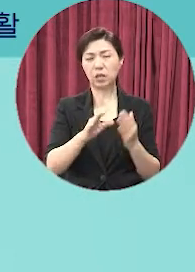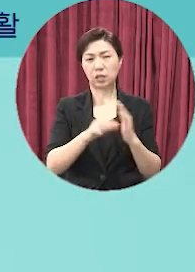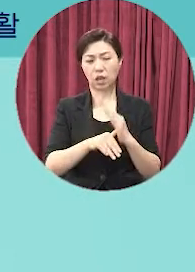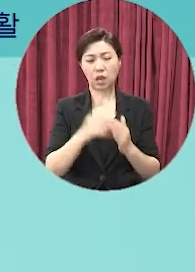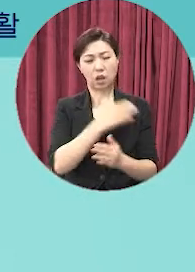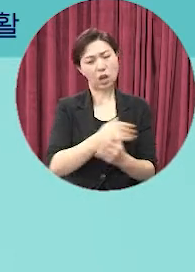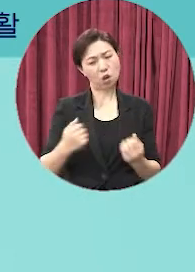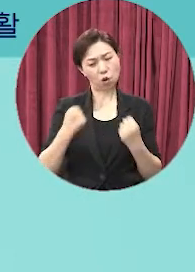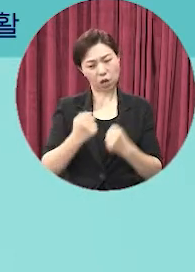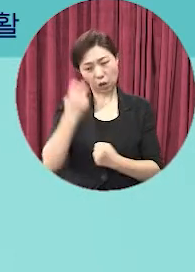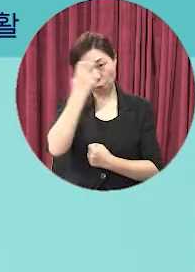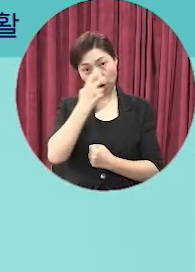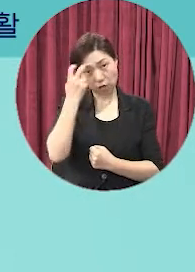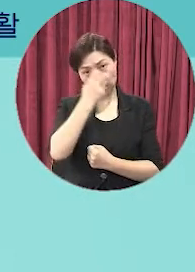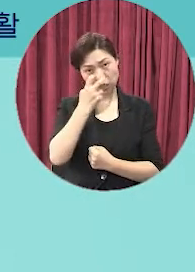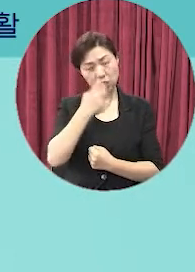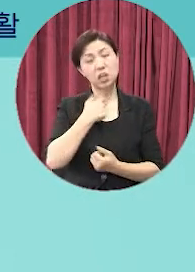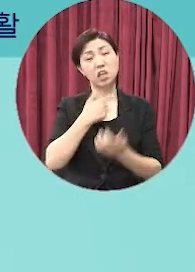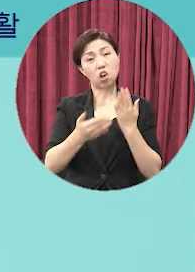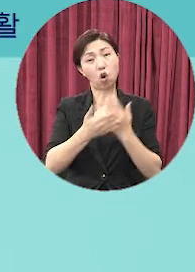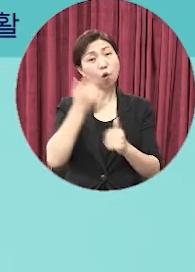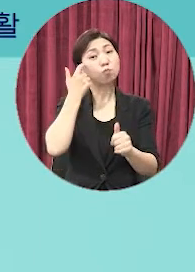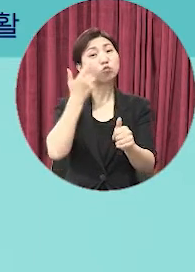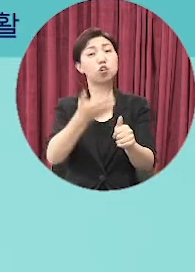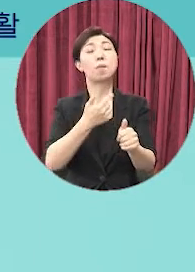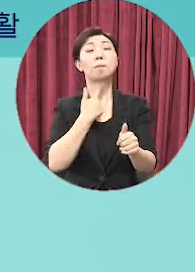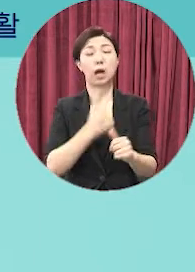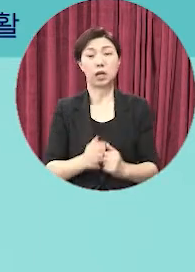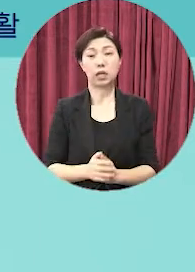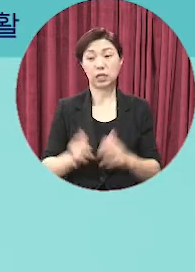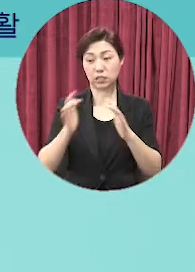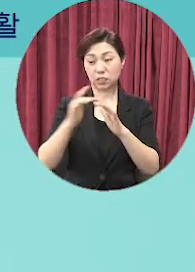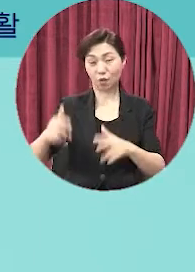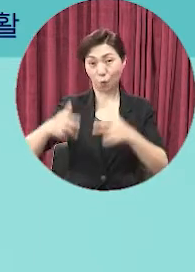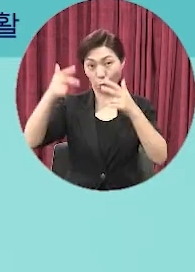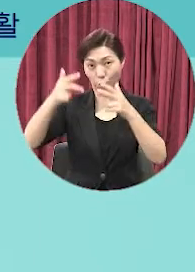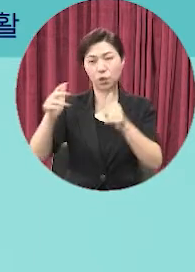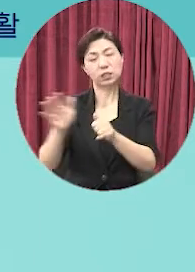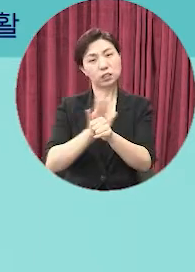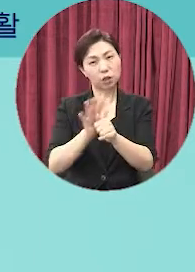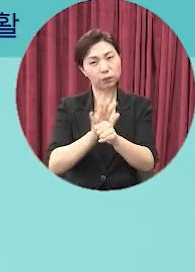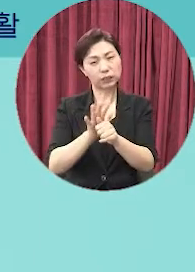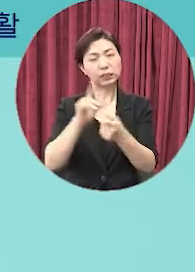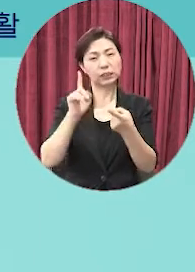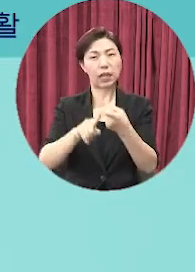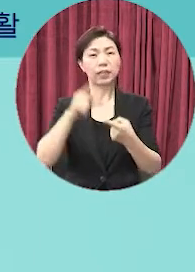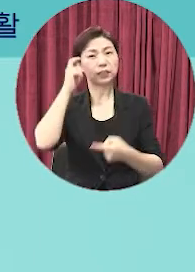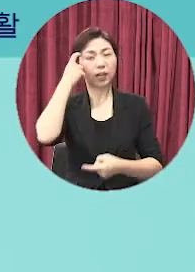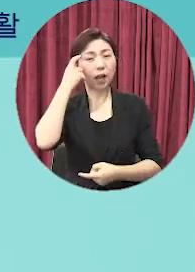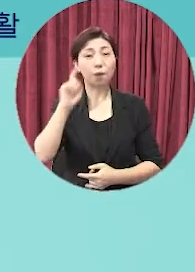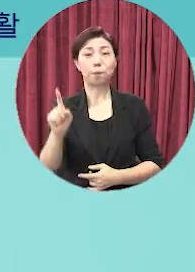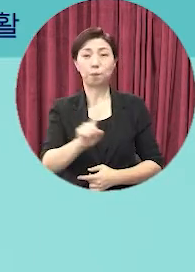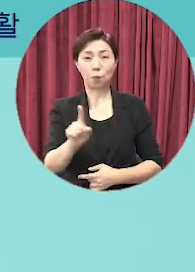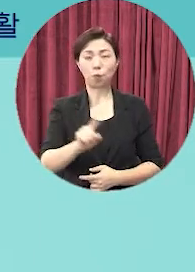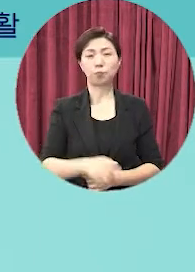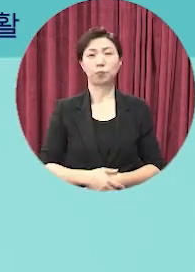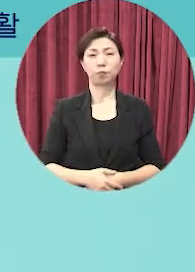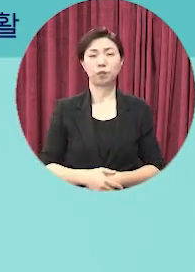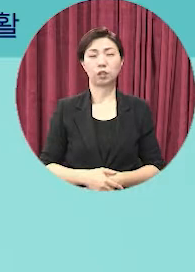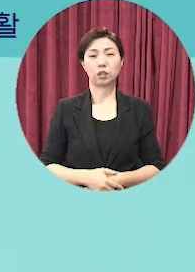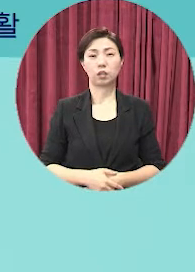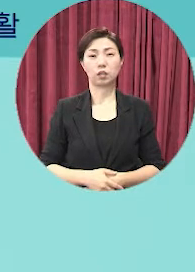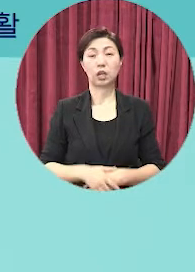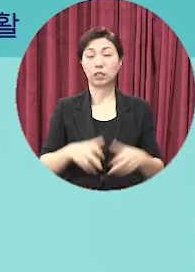조사를 했고요. 현재 경험했던 여러 비대면 서비스에 대한, 그다음에 그것에 대한 어떠한 당사자의